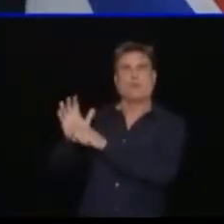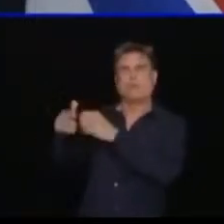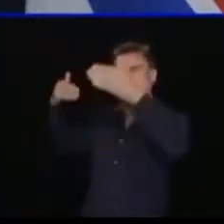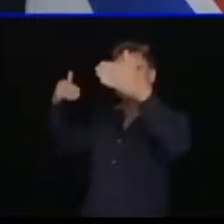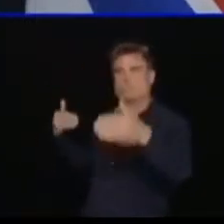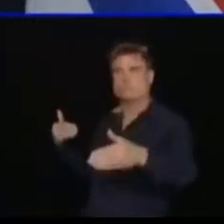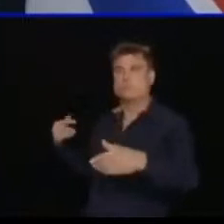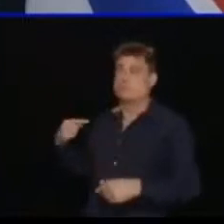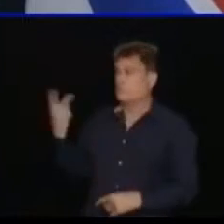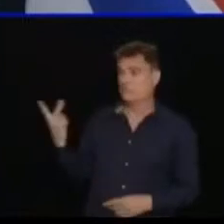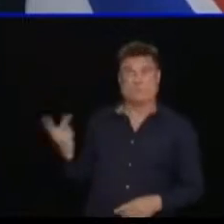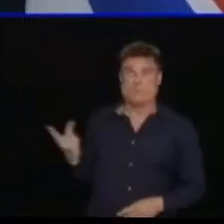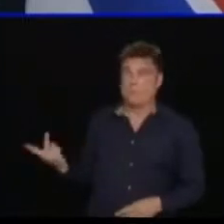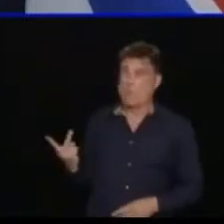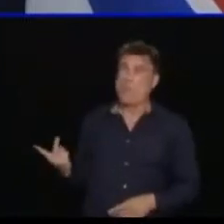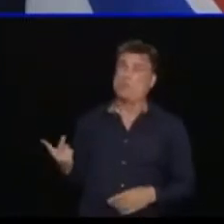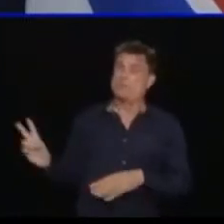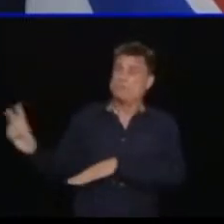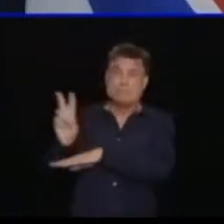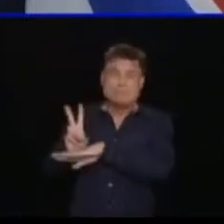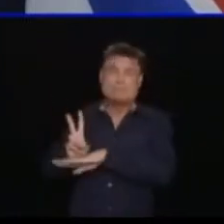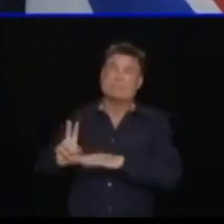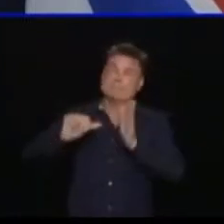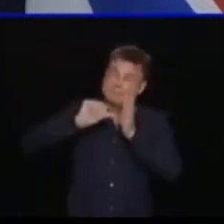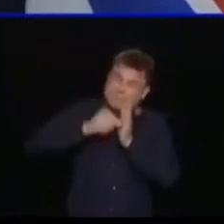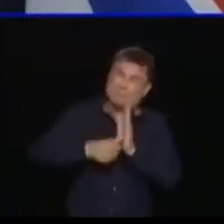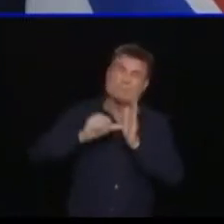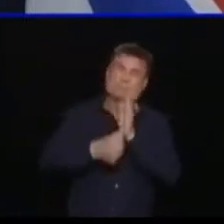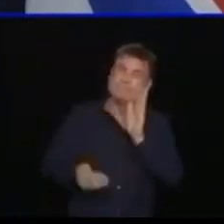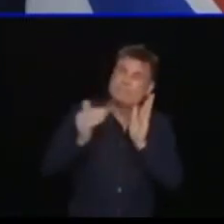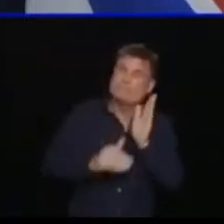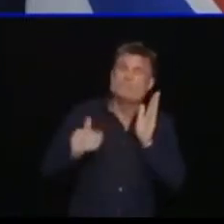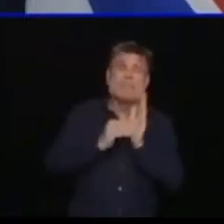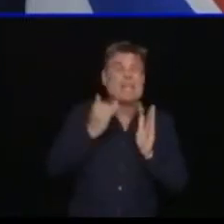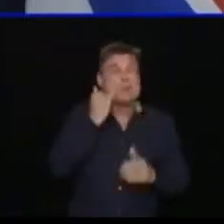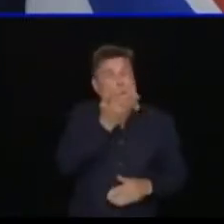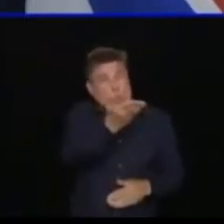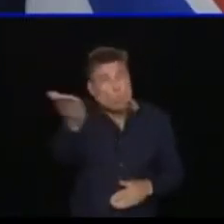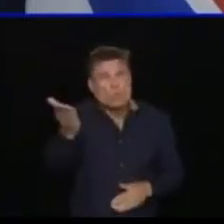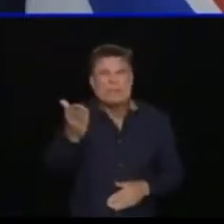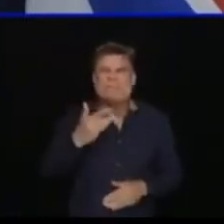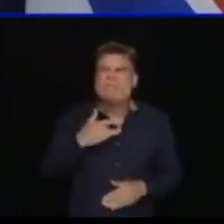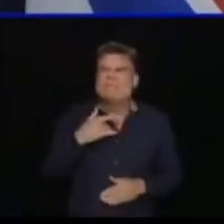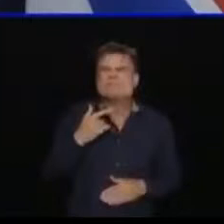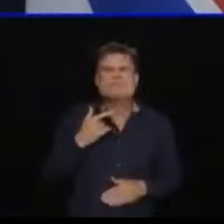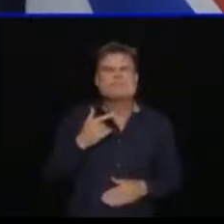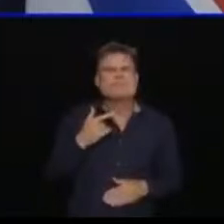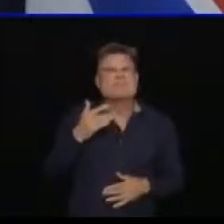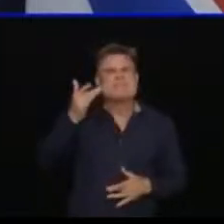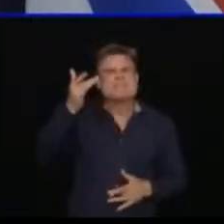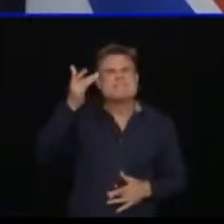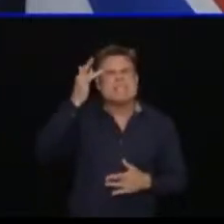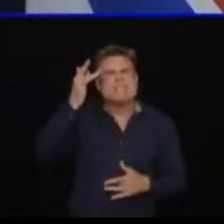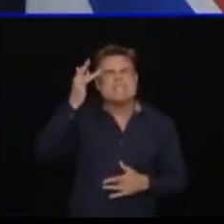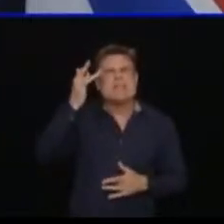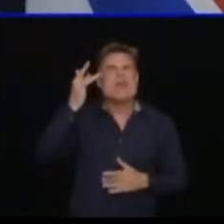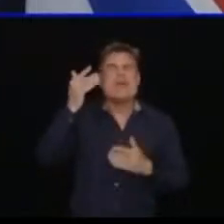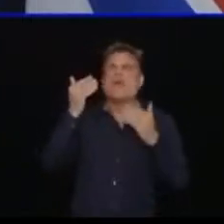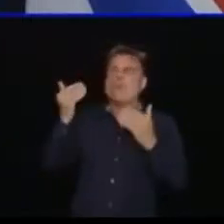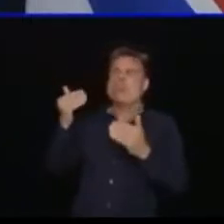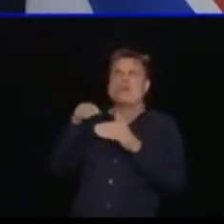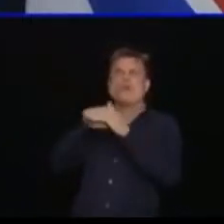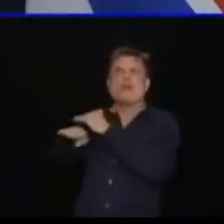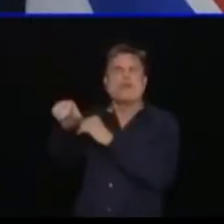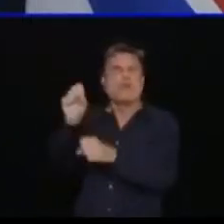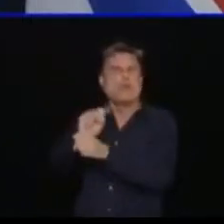Columbians have concerns. 所以我也不要再提醒大家，就是我们始终强调这些如果生病啦、不舒服啦，就待在